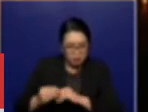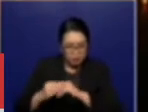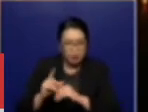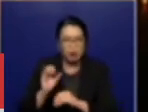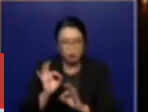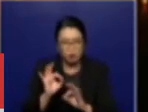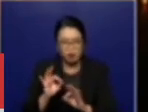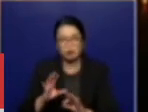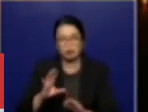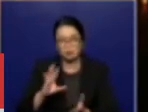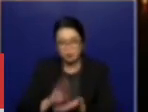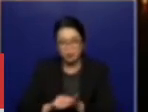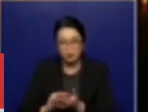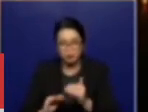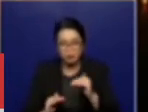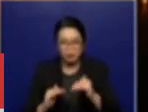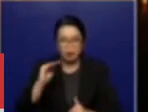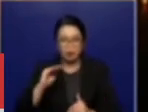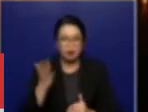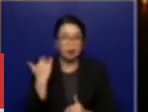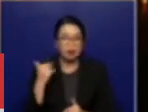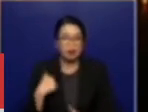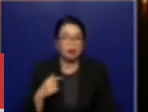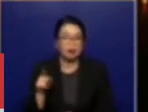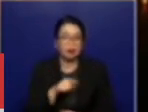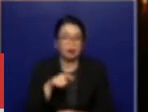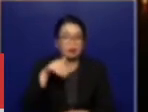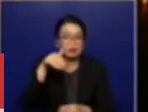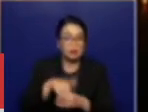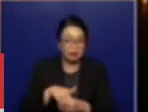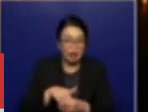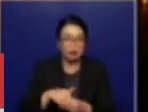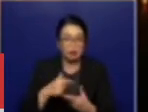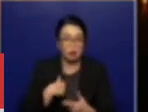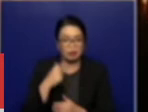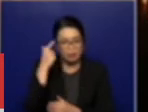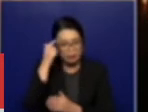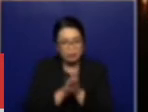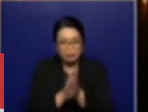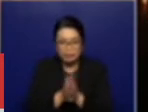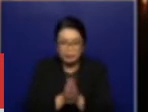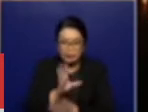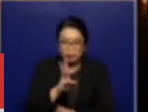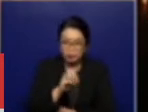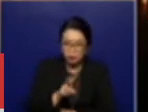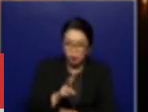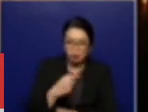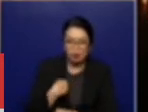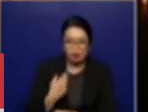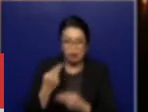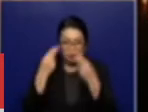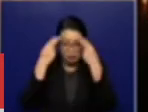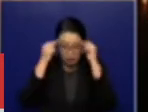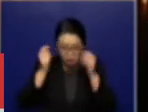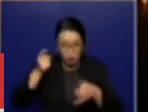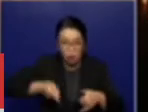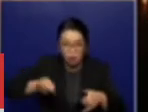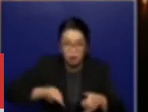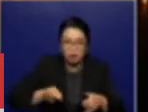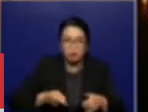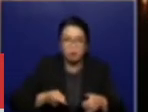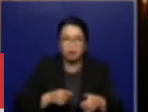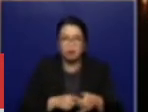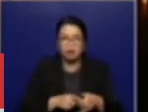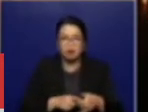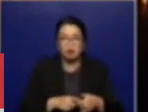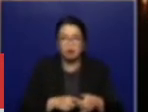ก็กำลังจะมีเลือกตั้งนะครับแต่พอเลือกตั้งเสร็จปุ๊บนายกรัฐมนตรีคนเดินกลับมานะครับเศรษฐกิจมันก็กลับมาแย่